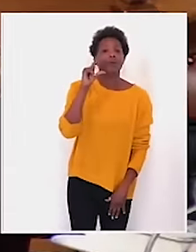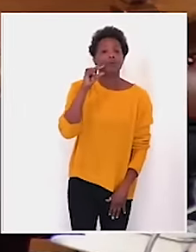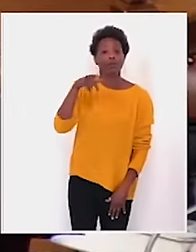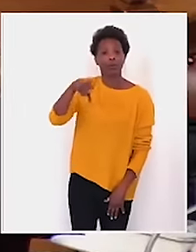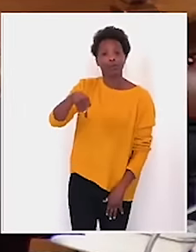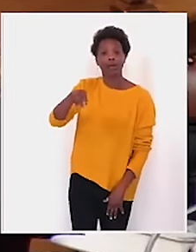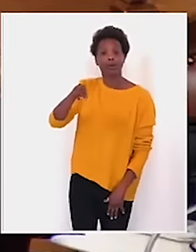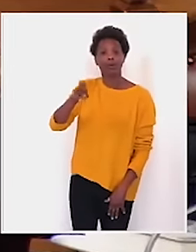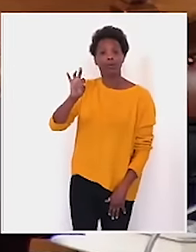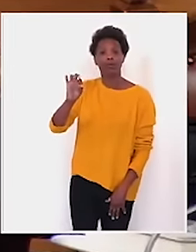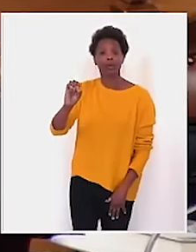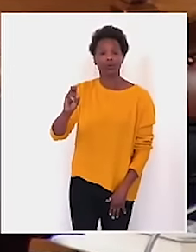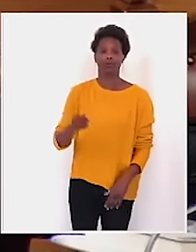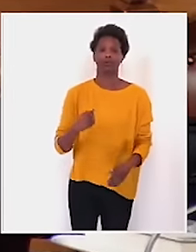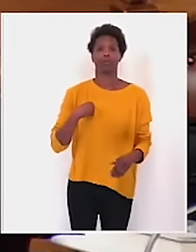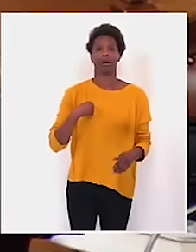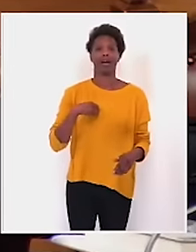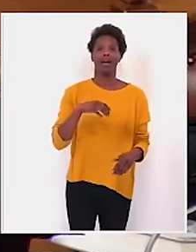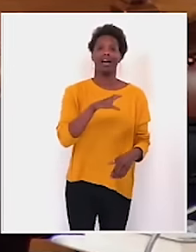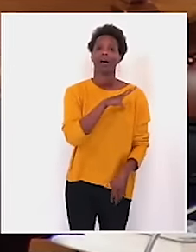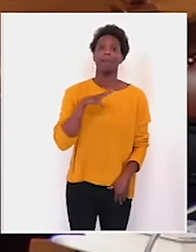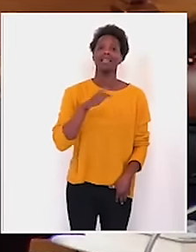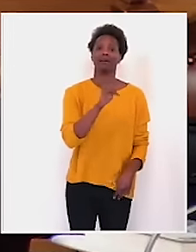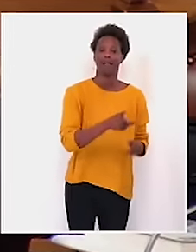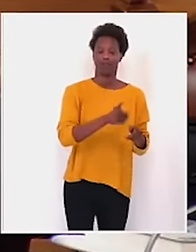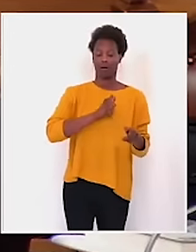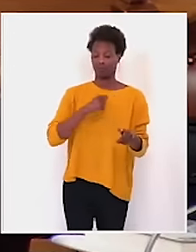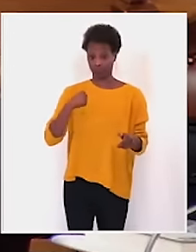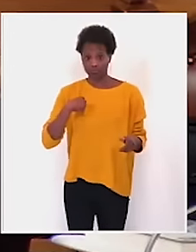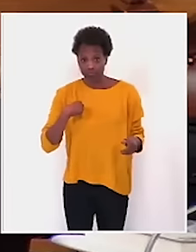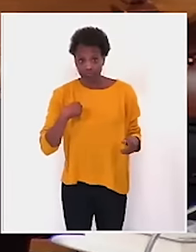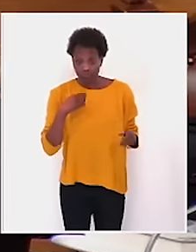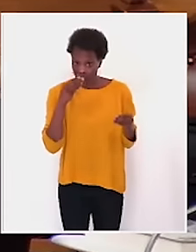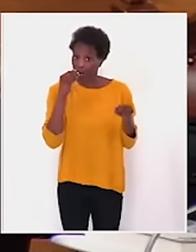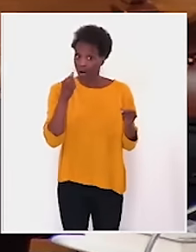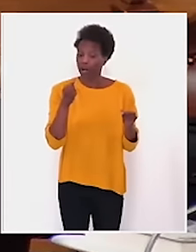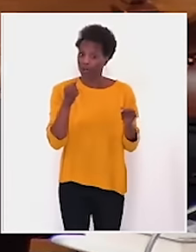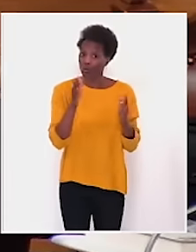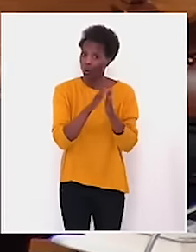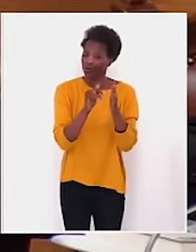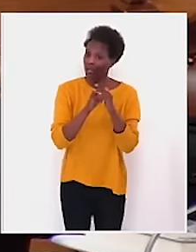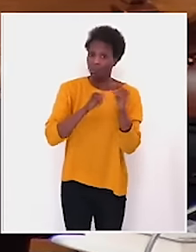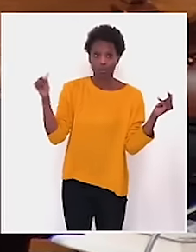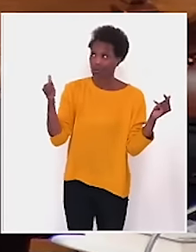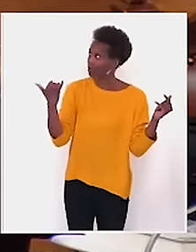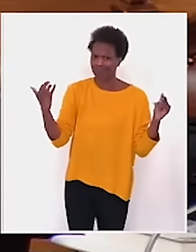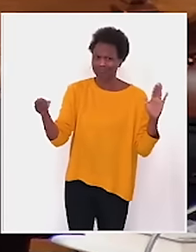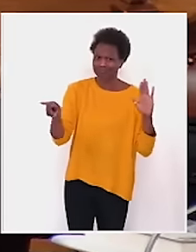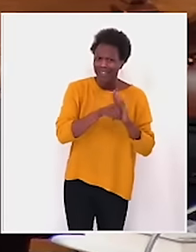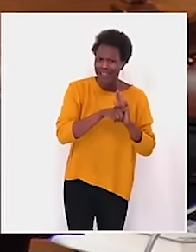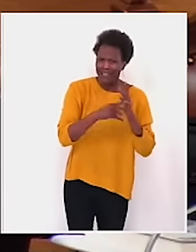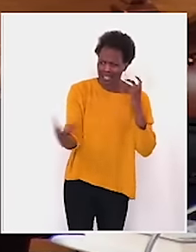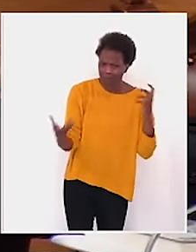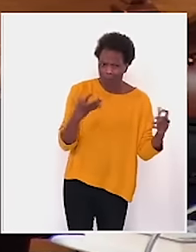juste derrière Madame Favre. Nous, on avait plutôt l'impression de signaux forts du gouvernement dans l'autre sens, quoi. Très négatifs ces derniers temps.